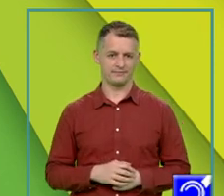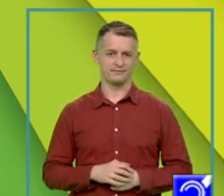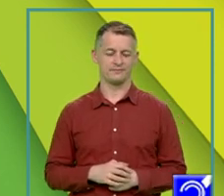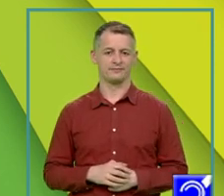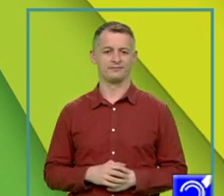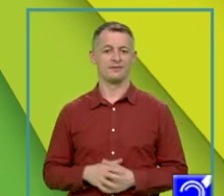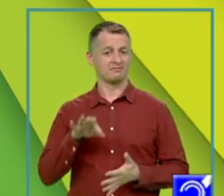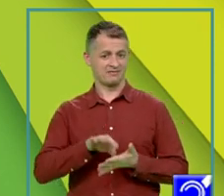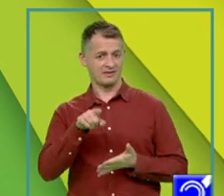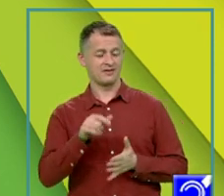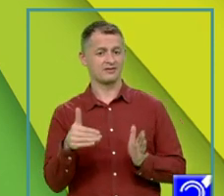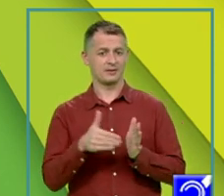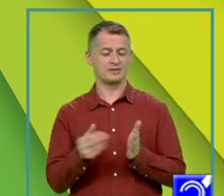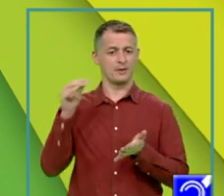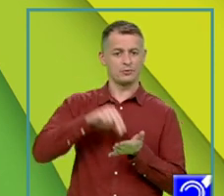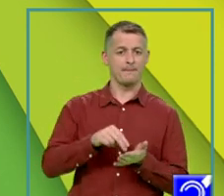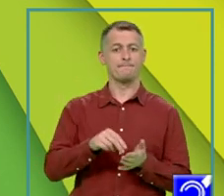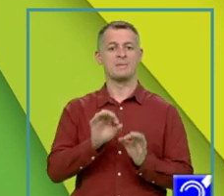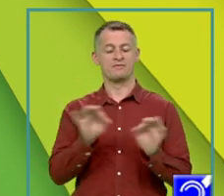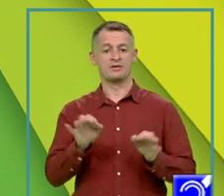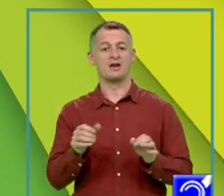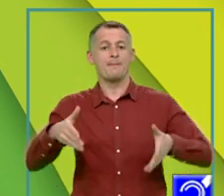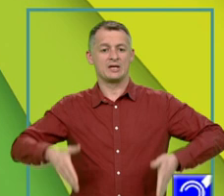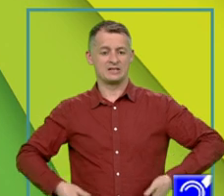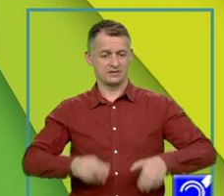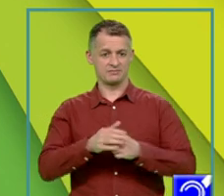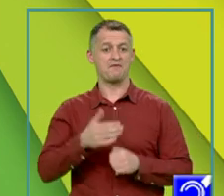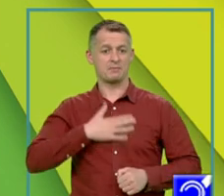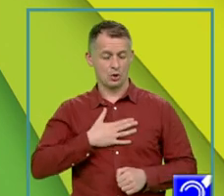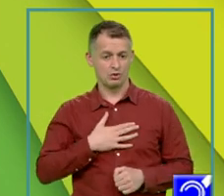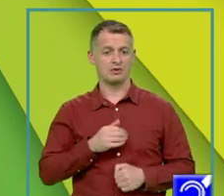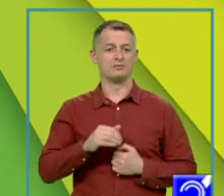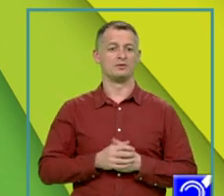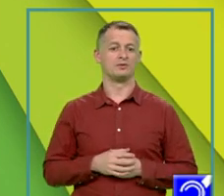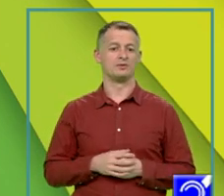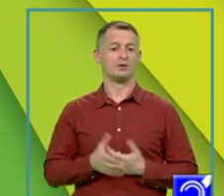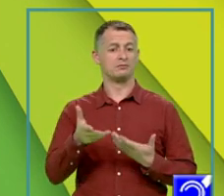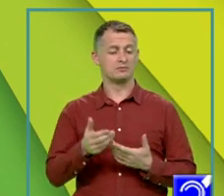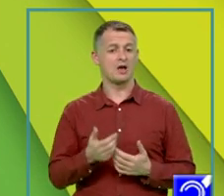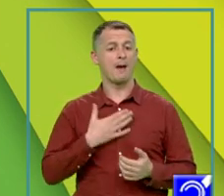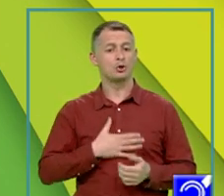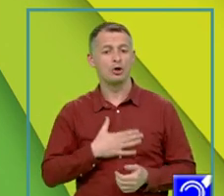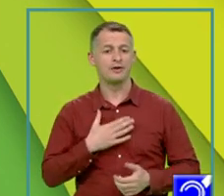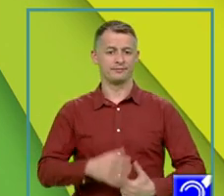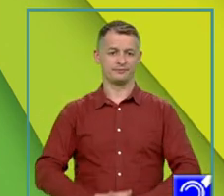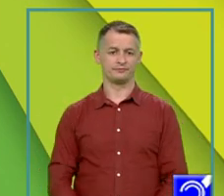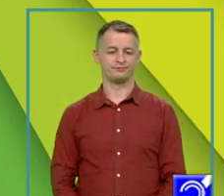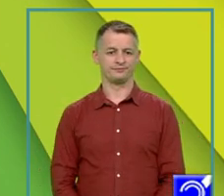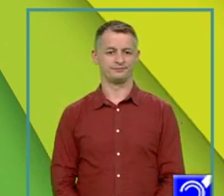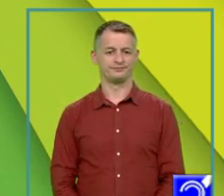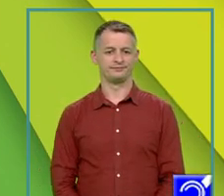de data asta trebuie să răspundă la perfect la prezent am fi dorit Adică am dori